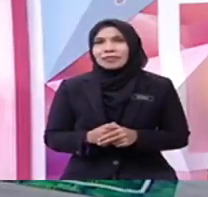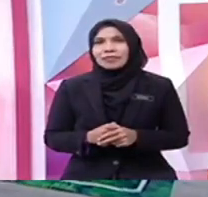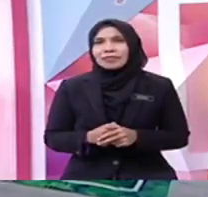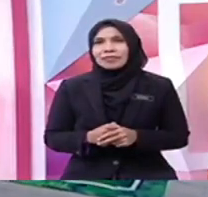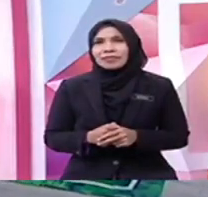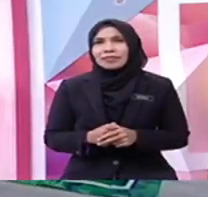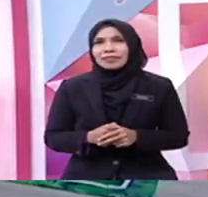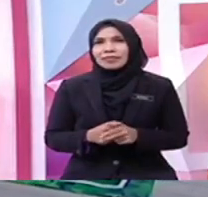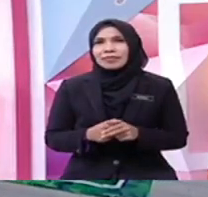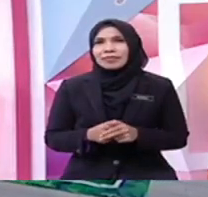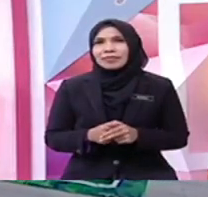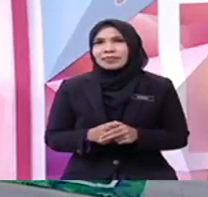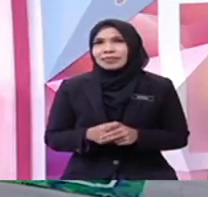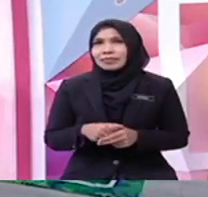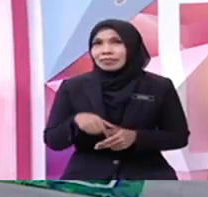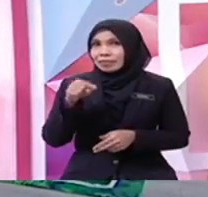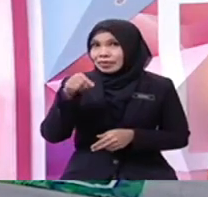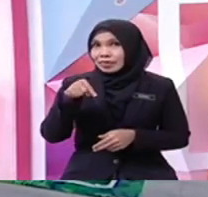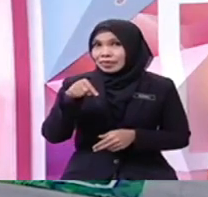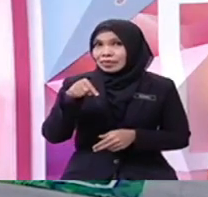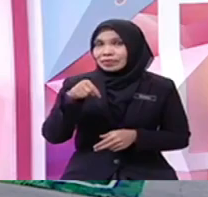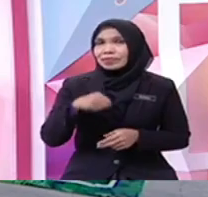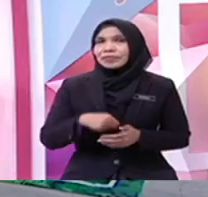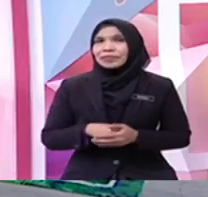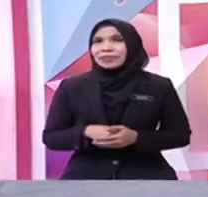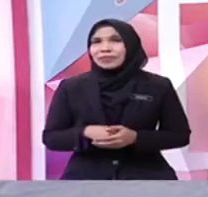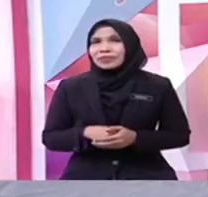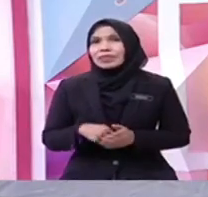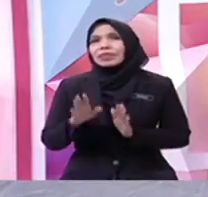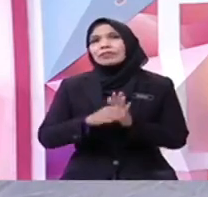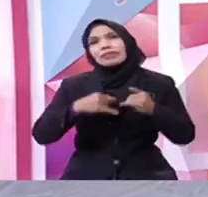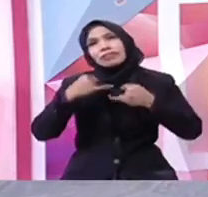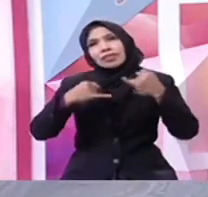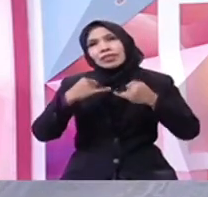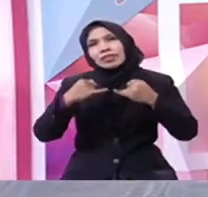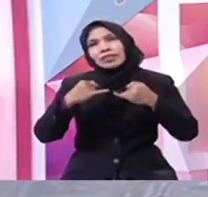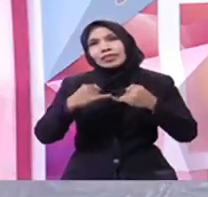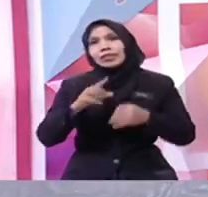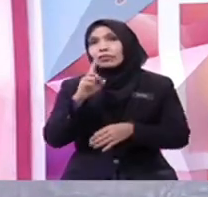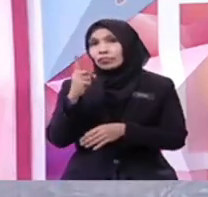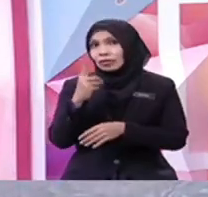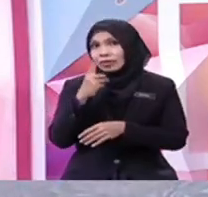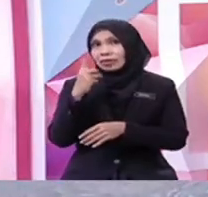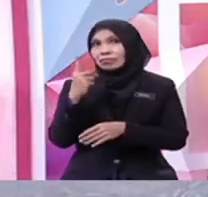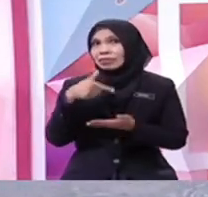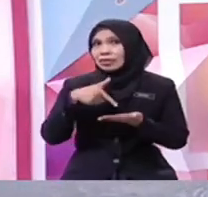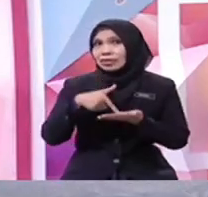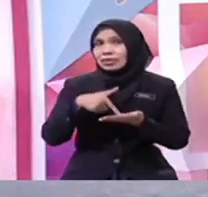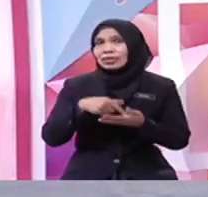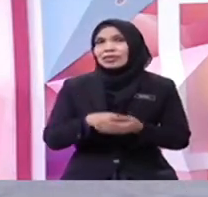ax7 dan disini jago Oke saya dekat situ pusing pusing pusing